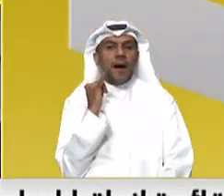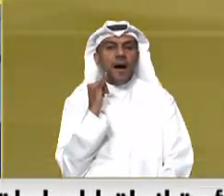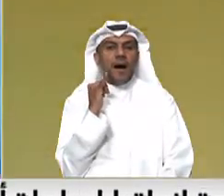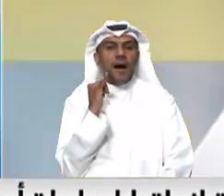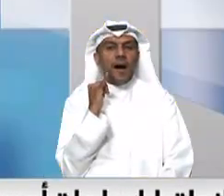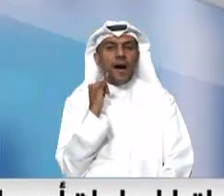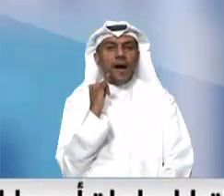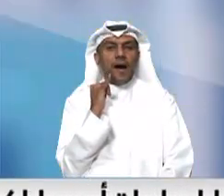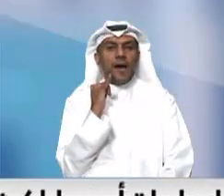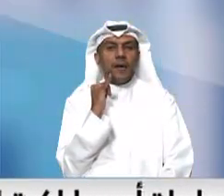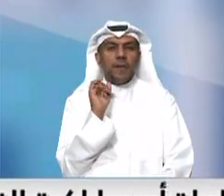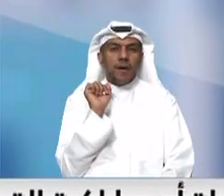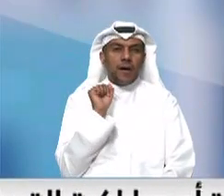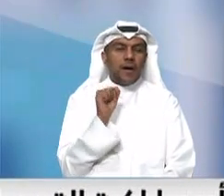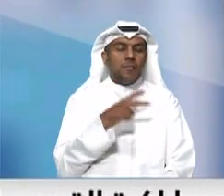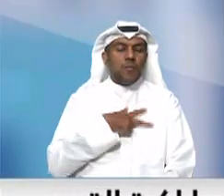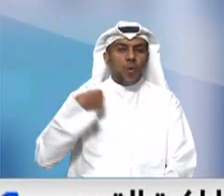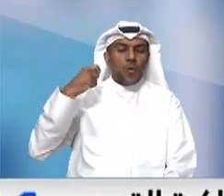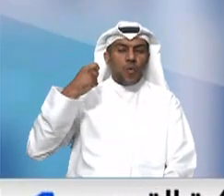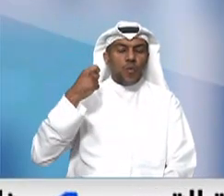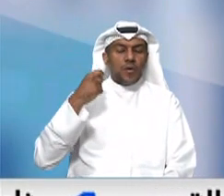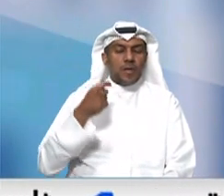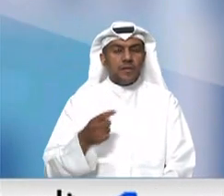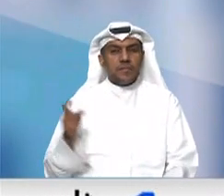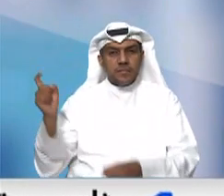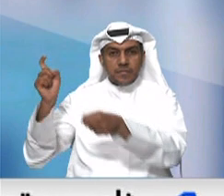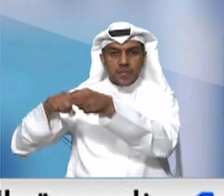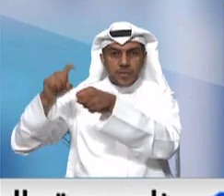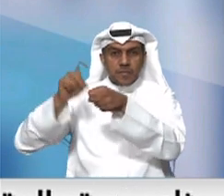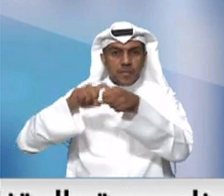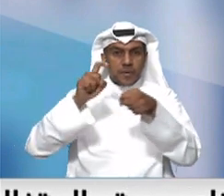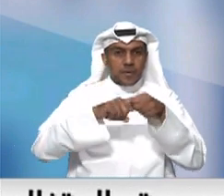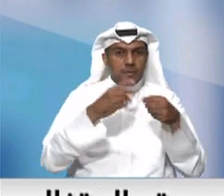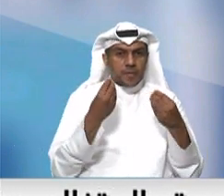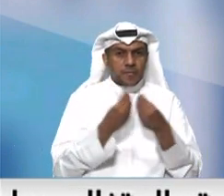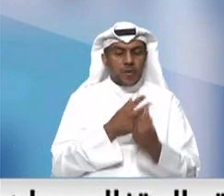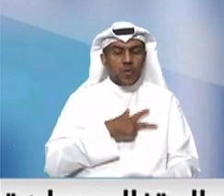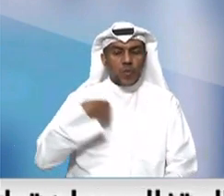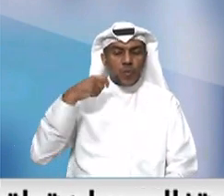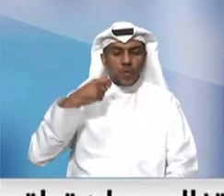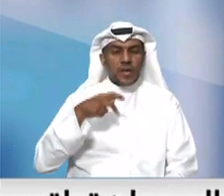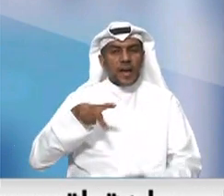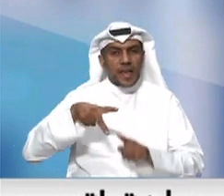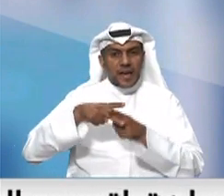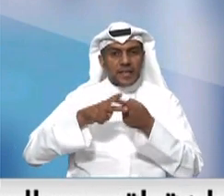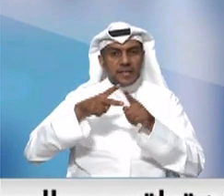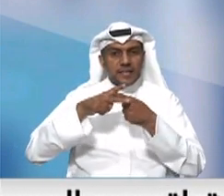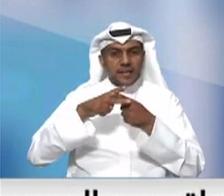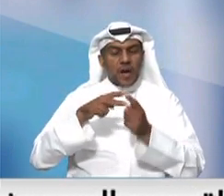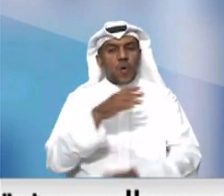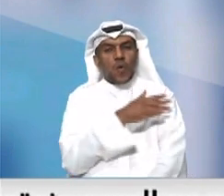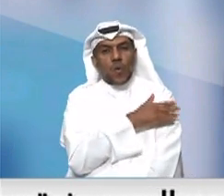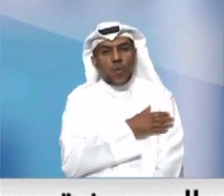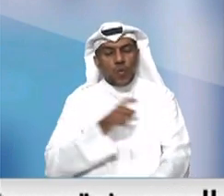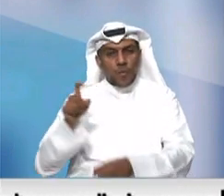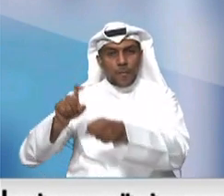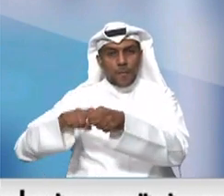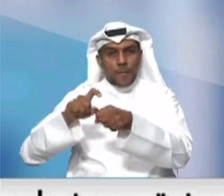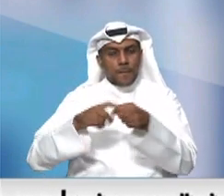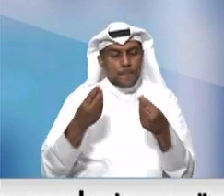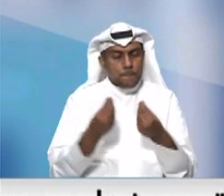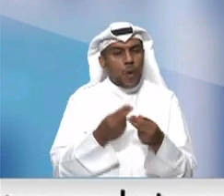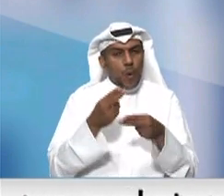والتعدين على المستوى الوزاري بمشاركة عدد من وزراء الصناعة وممثلي الدول الأعضاء، بينها ممثل